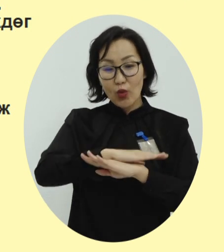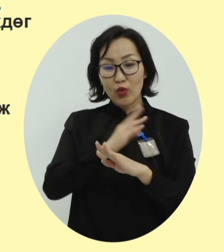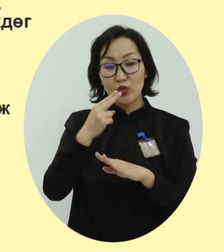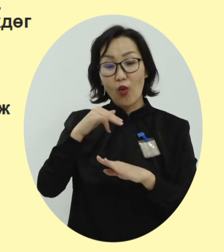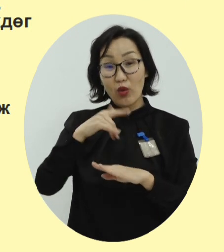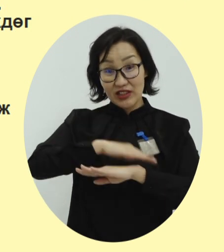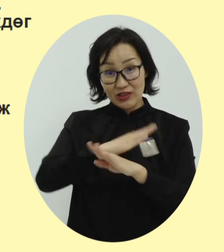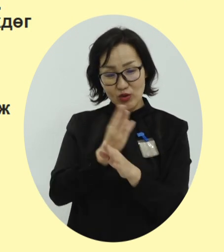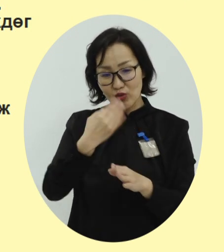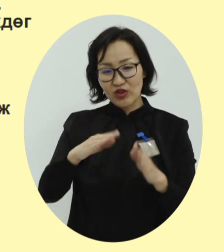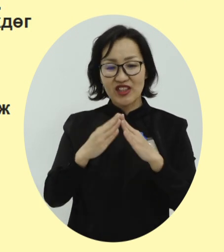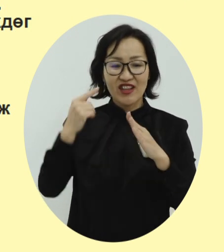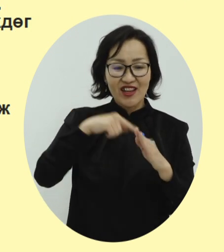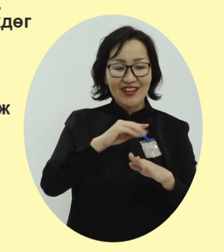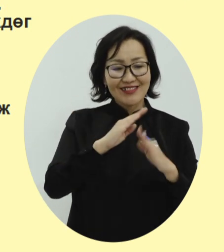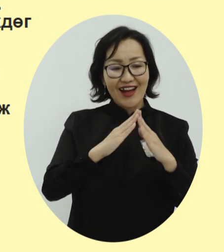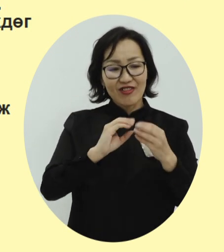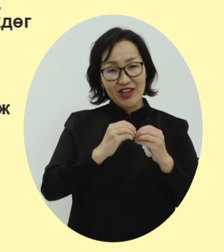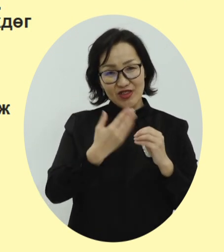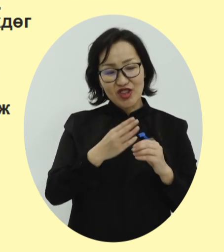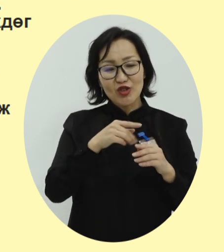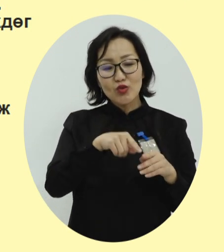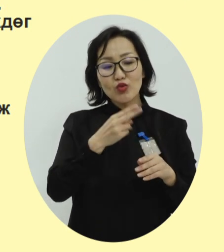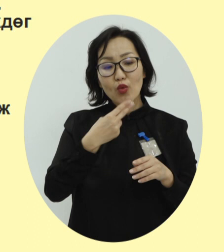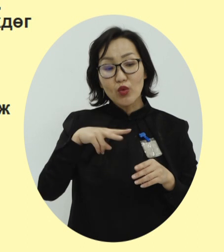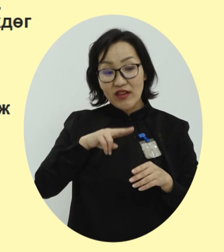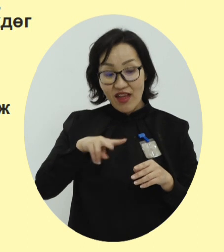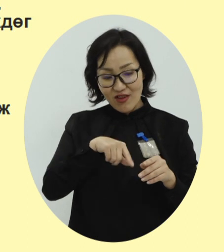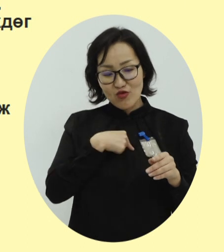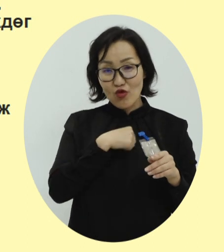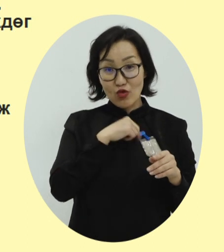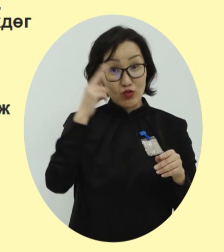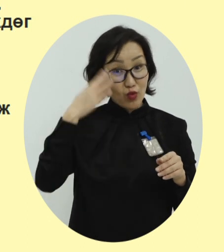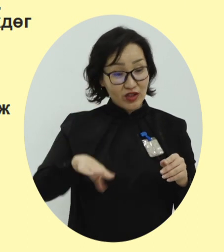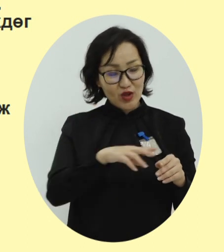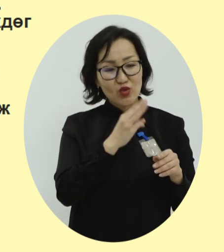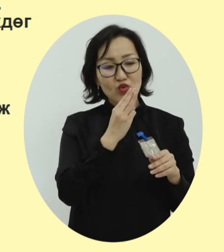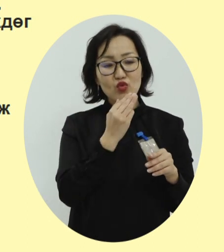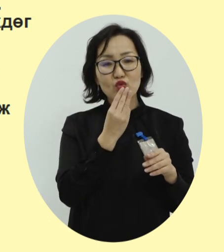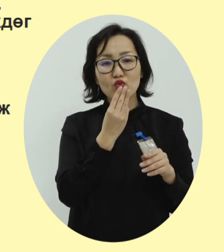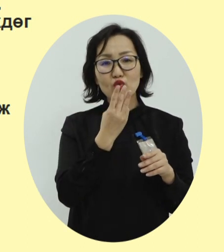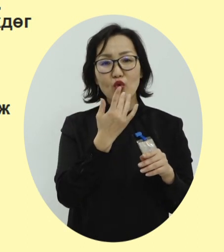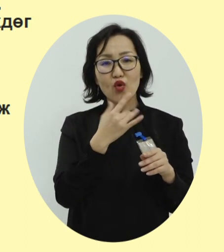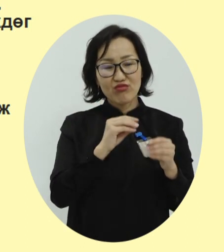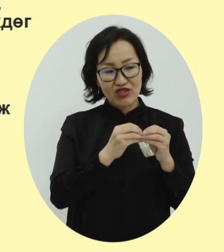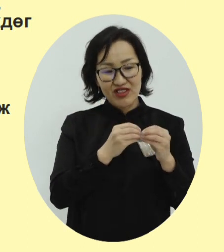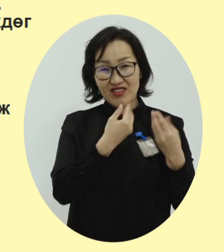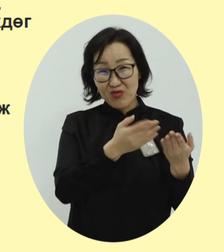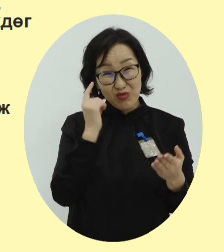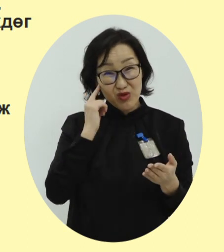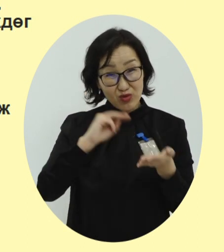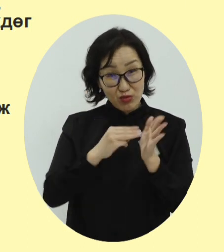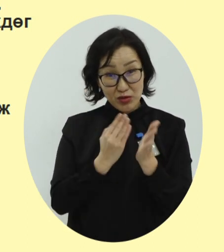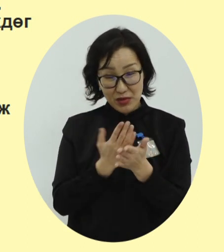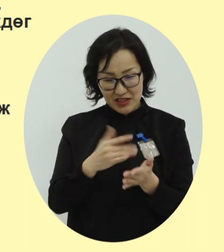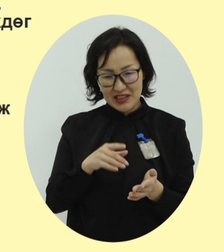гэртээ ирж даалгавраа хийчихэд дүүдээ шүрээр бугуувч хийхийг зааж өгнө гэж төлөвлөсөн юм. Гэвч солонготой